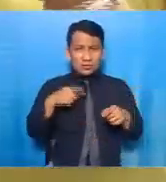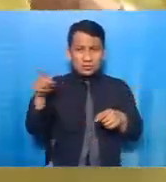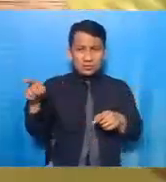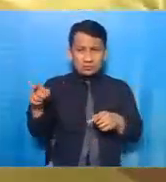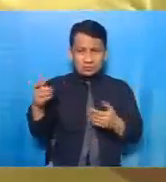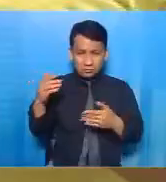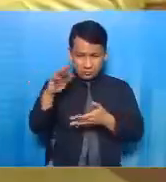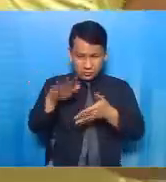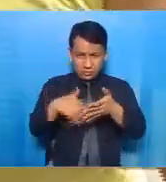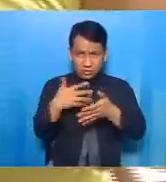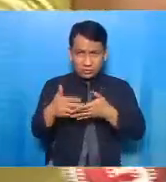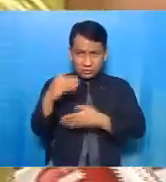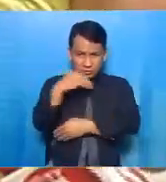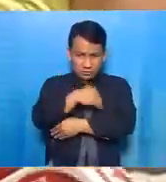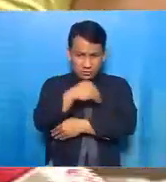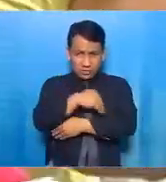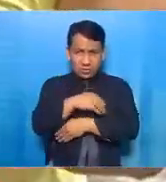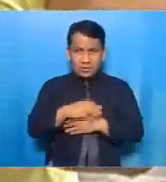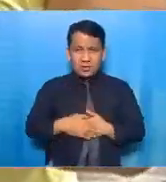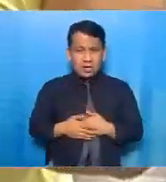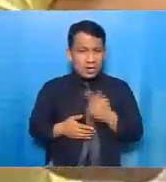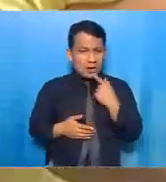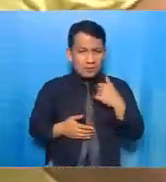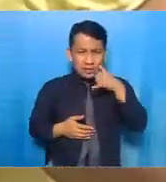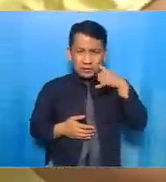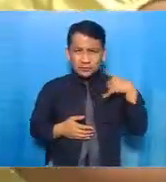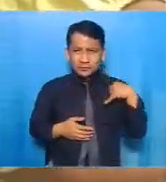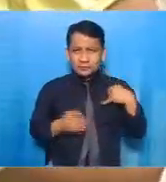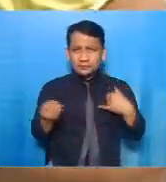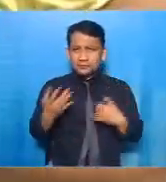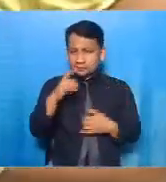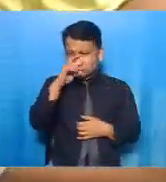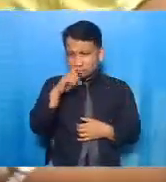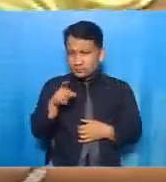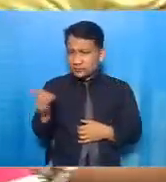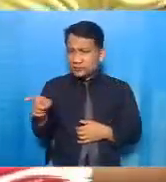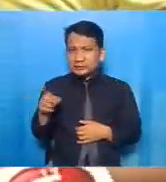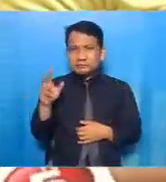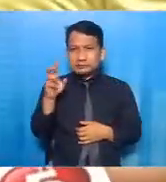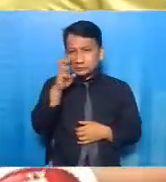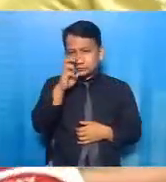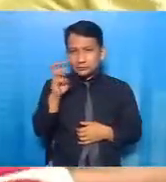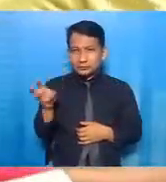bangko ngayong umaga. Ma'am, bakit po hindi niyo po yung ginawa kahapon? Ilan taon na po kayo, madam?